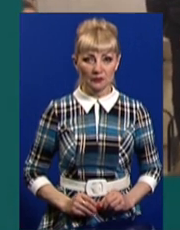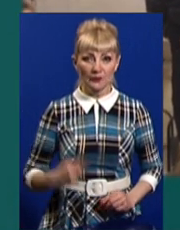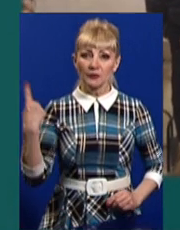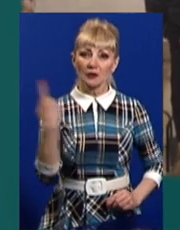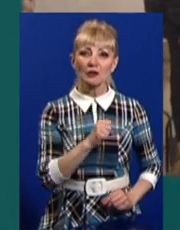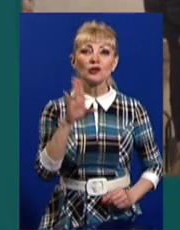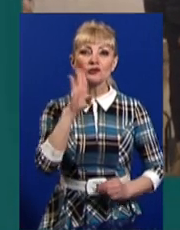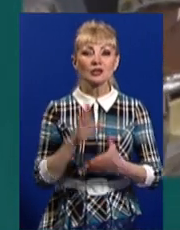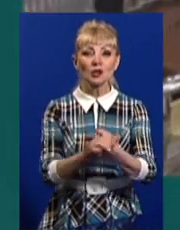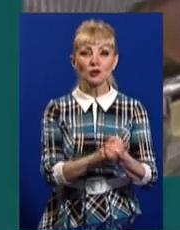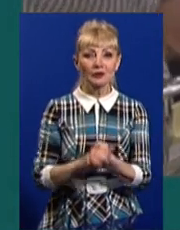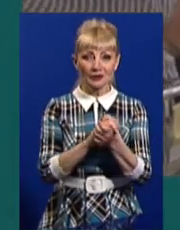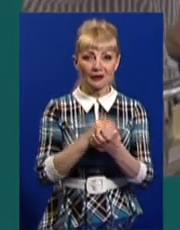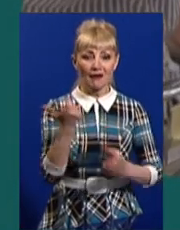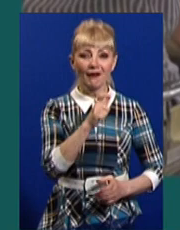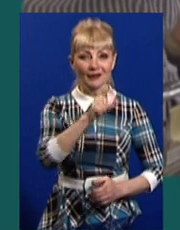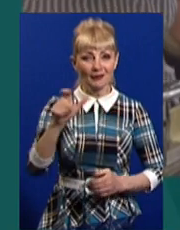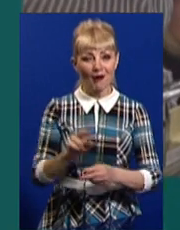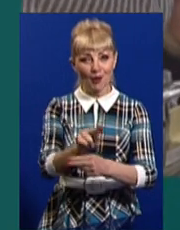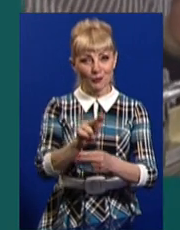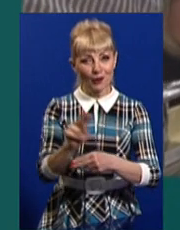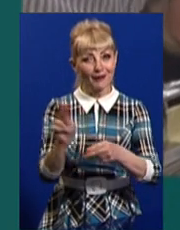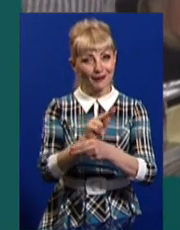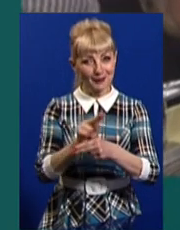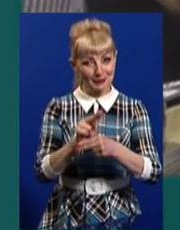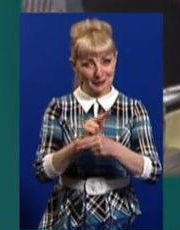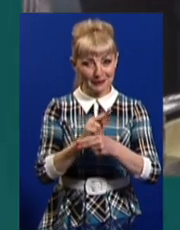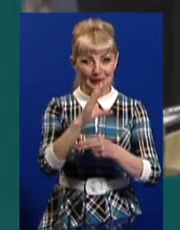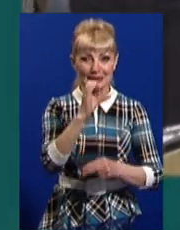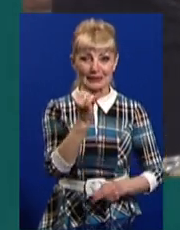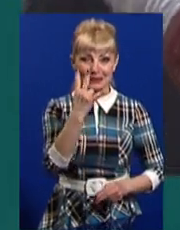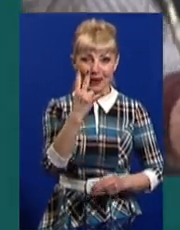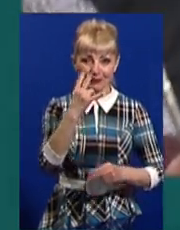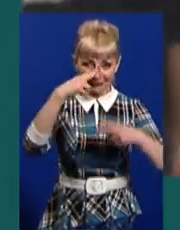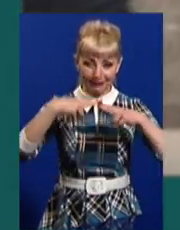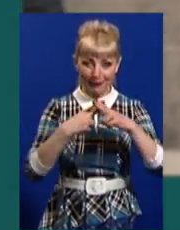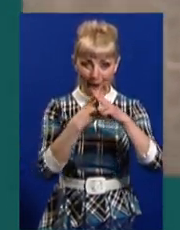Тиждень жіночої солідарності. Харків'янок навчали ремонтувати сантехніку.